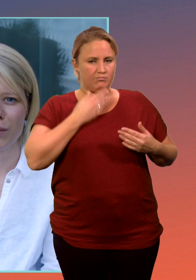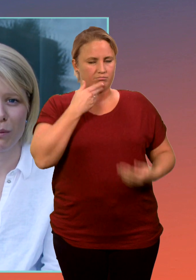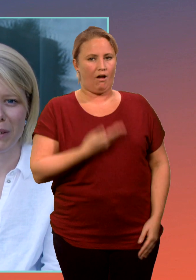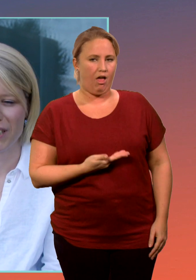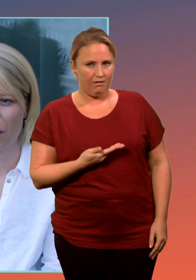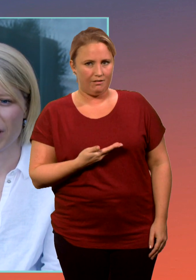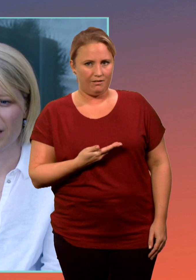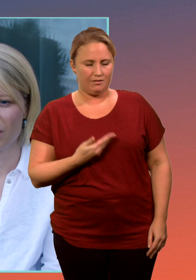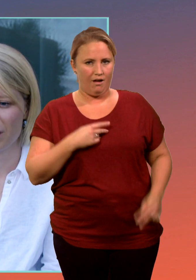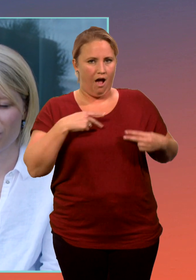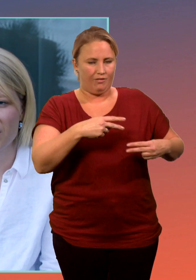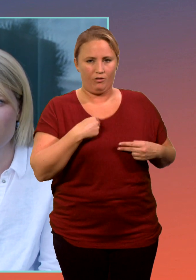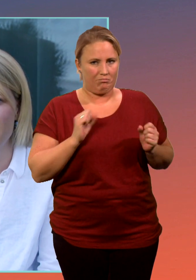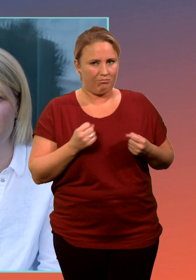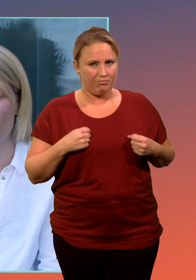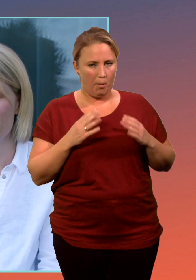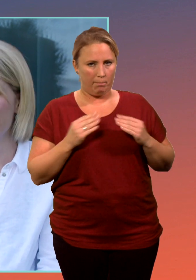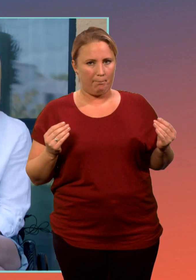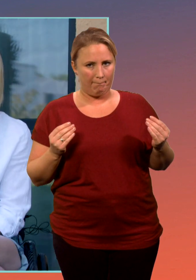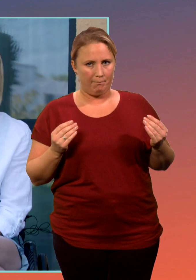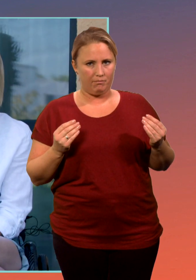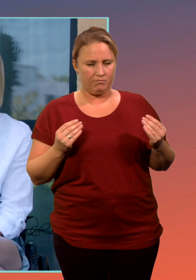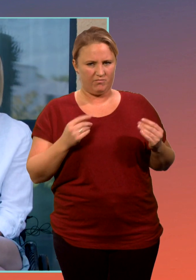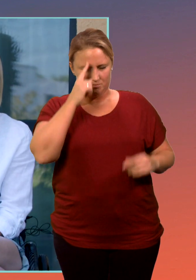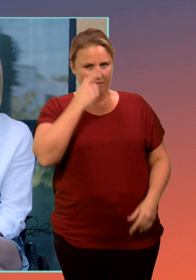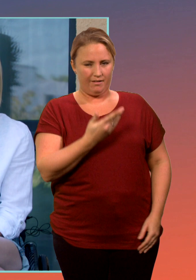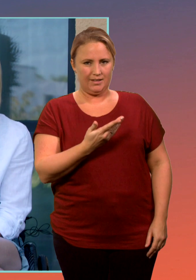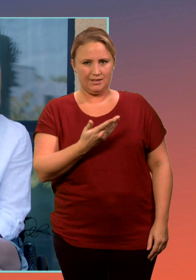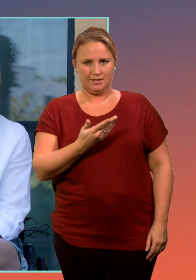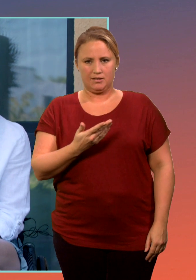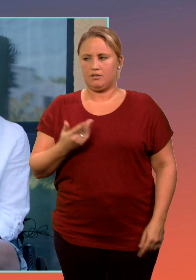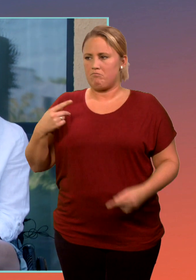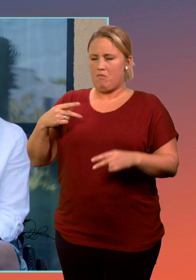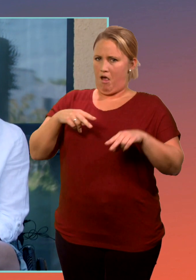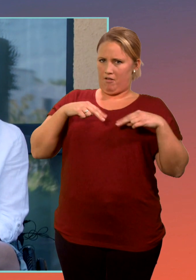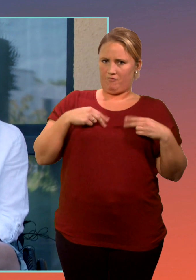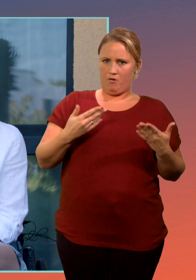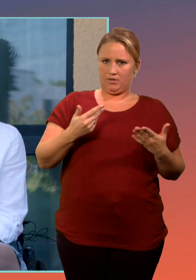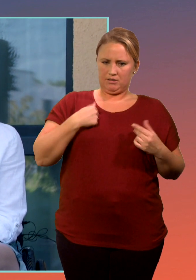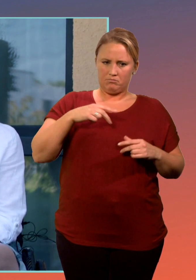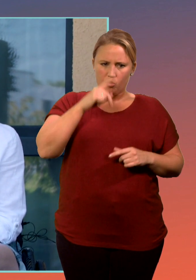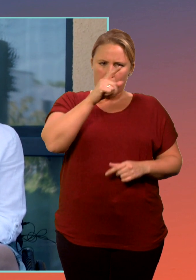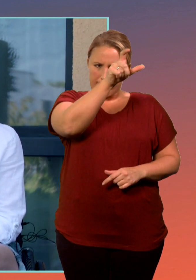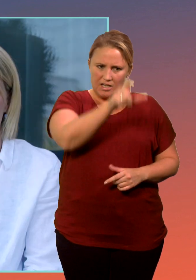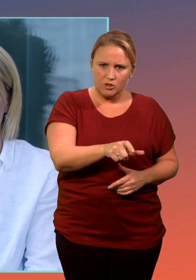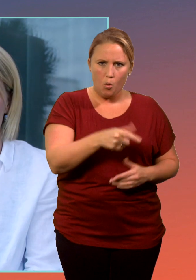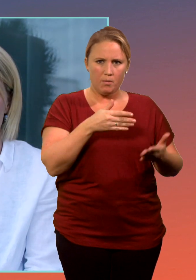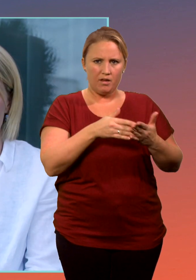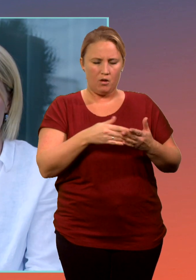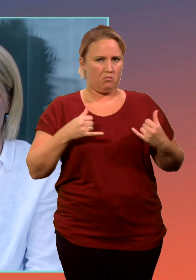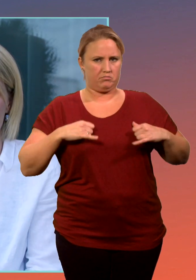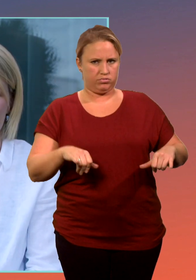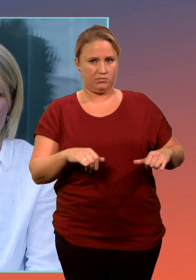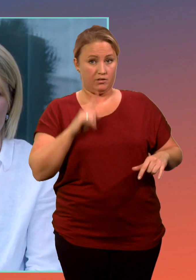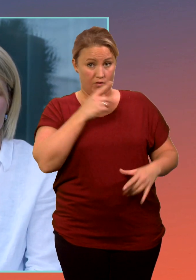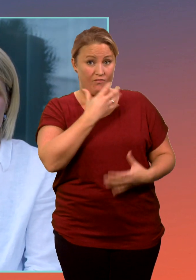sprachlos. Ich wusste überhaupt nicht, was ich darauf sagen soll. Ich so, wie, das spielt keine Rolle. Da hast du gesagt, naja, ich interessiere mich ja für dich als Person und nicht für deine Behinderung. Und wenn du